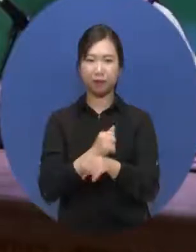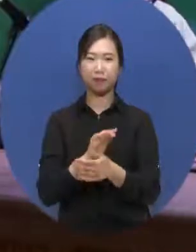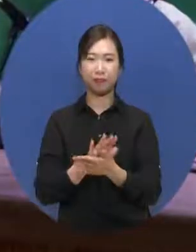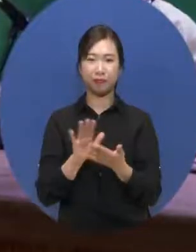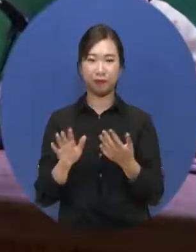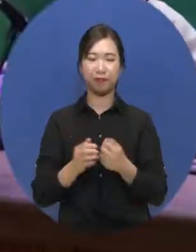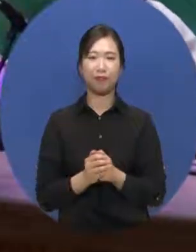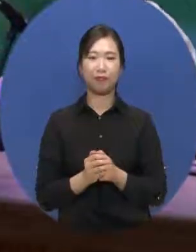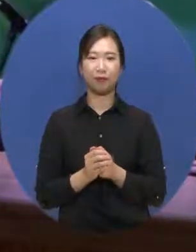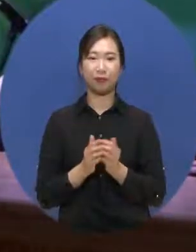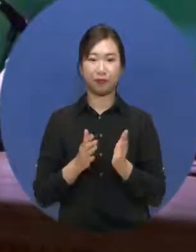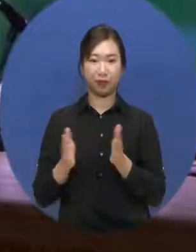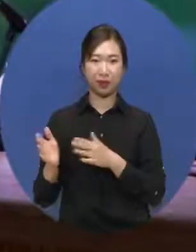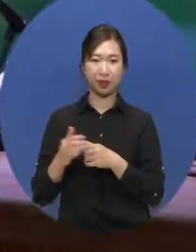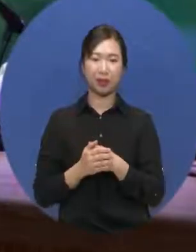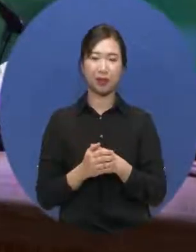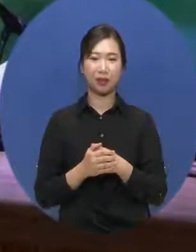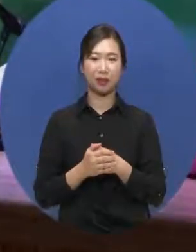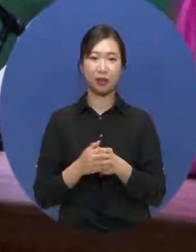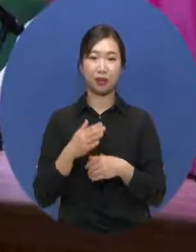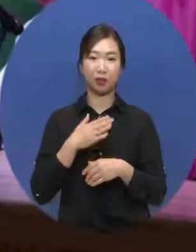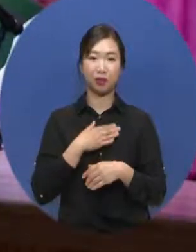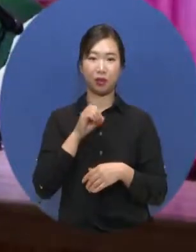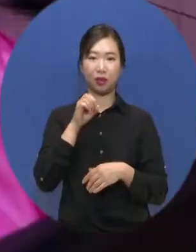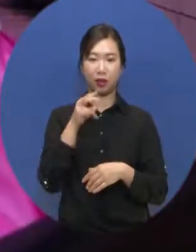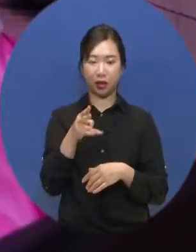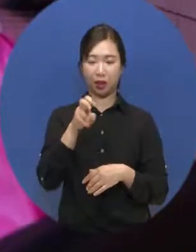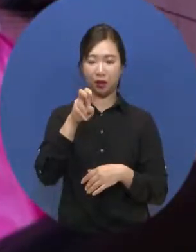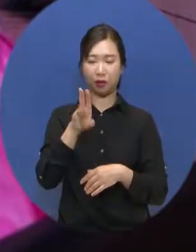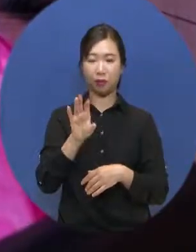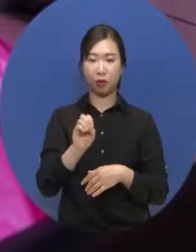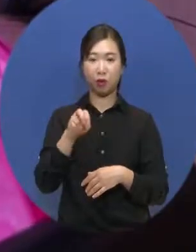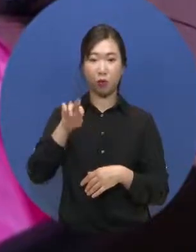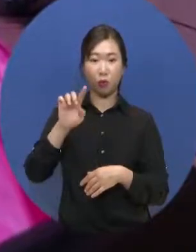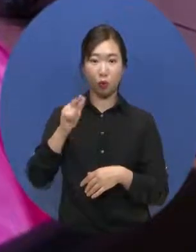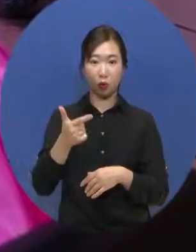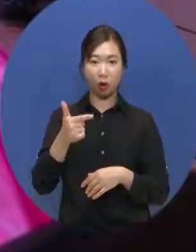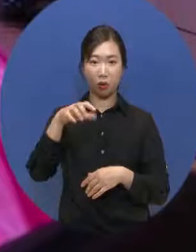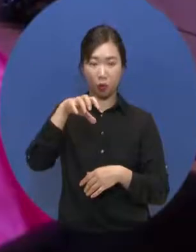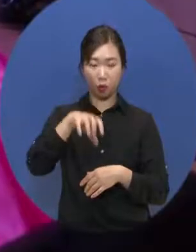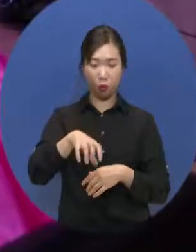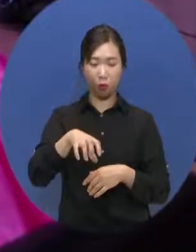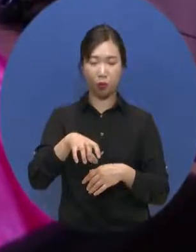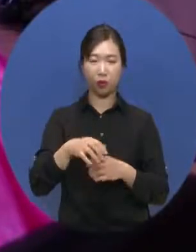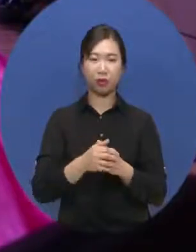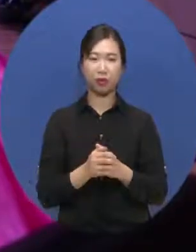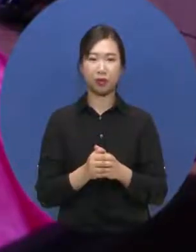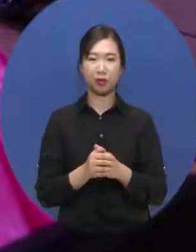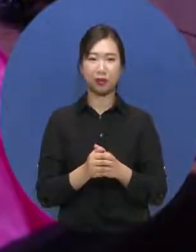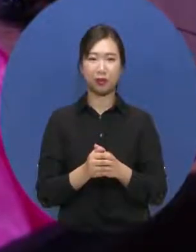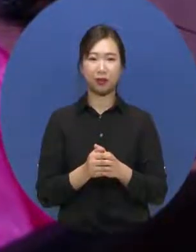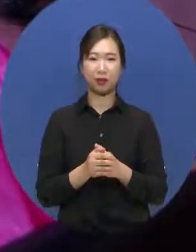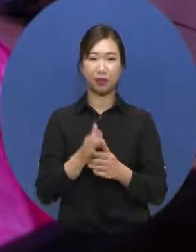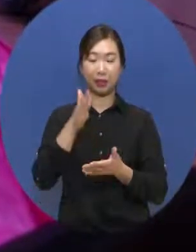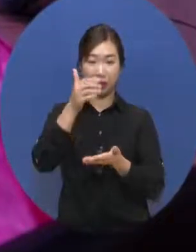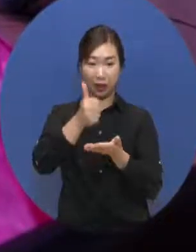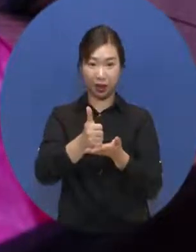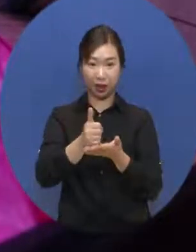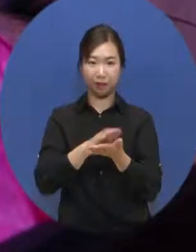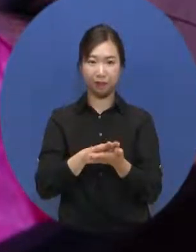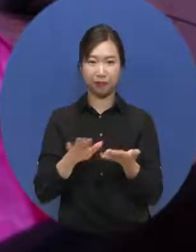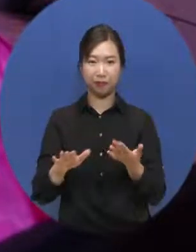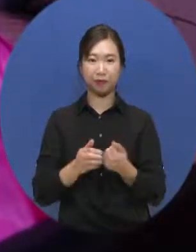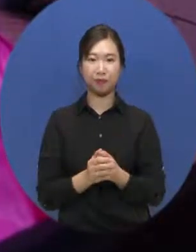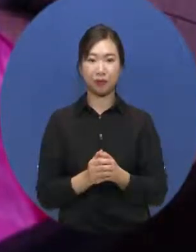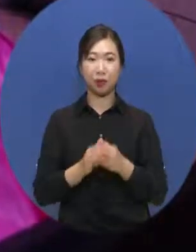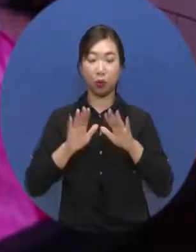사단법인 예명원 시흥지회 박영자 원장입니다. 아, 네, 감사합니다. 오늘 시흥시 예절과 다도 경연대회에